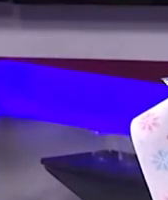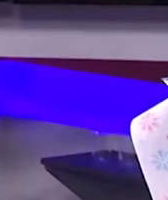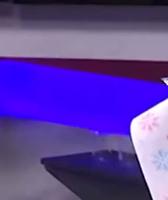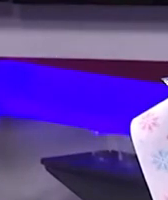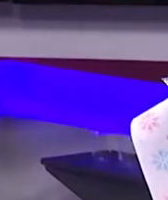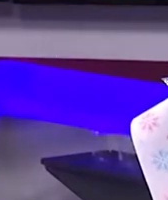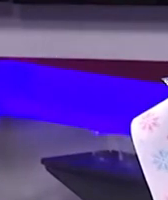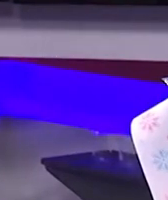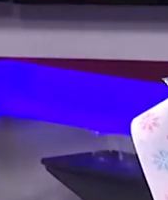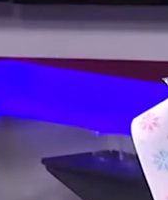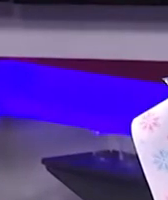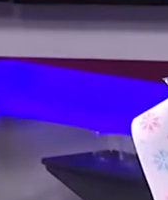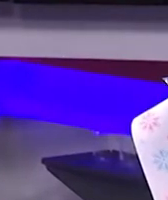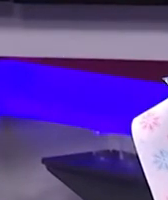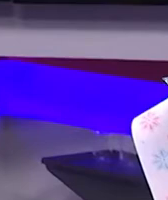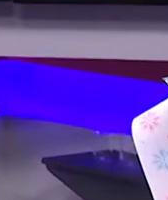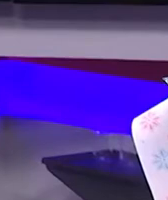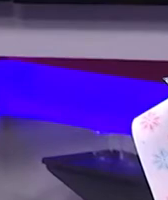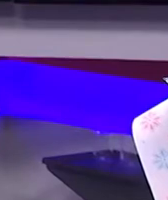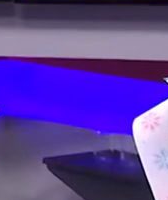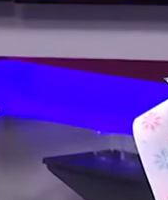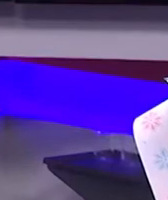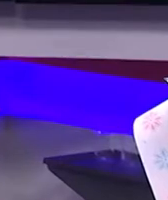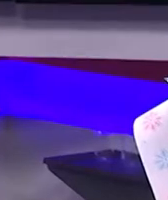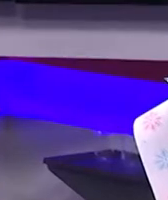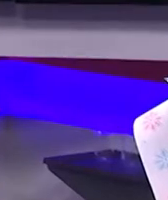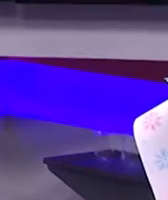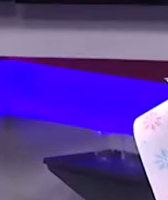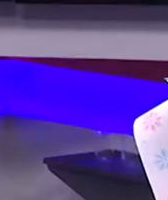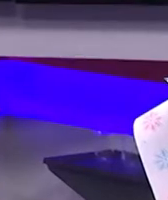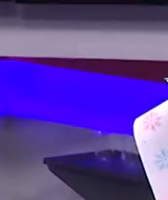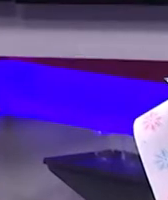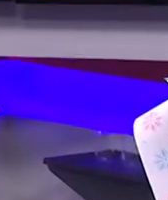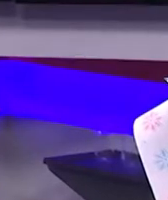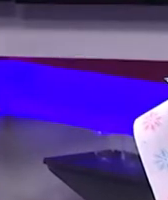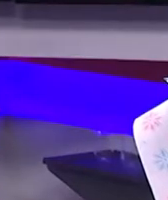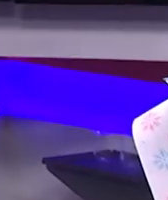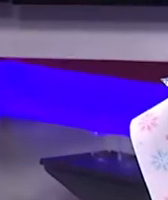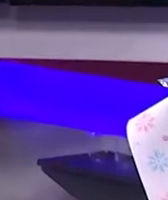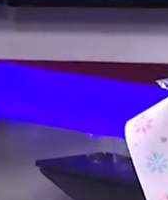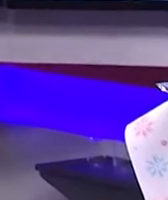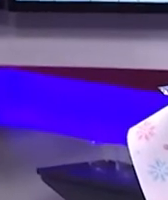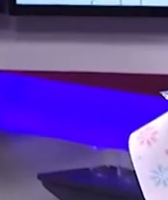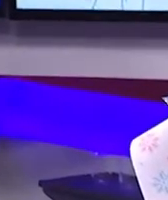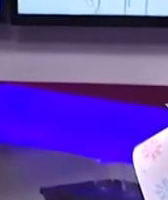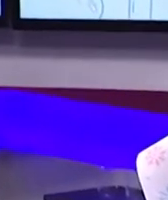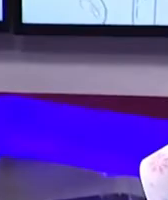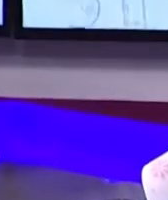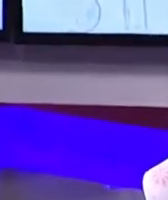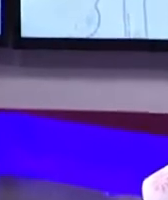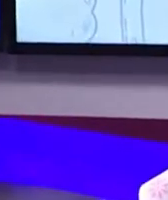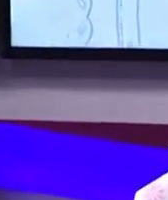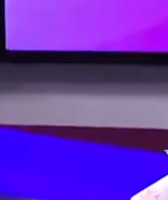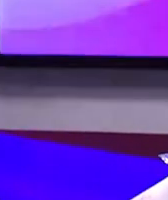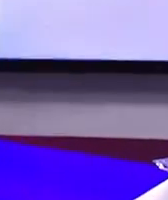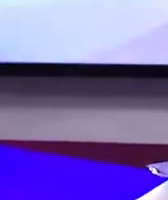marquee ini adalah bintang-bintang ataupun Spike yang telah memenuhi setiap soal